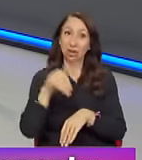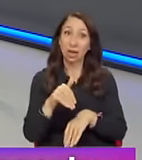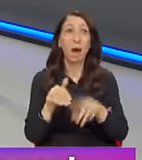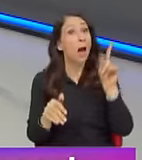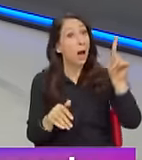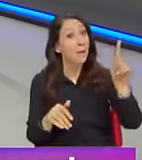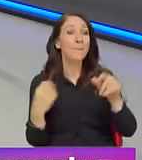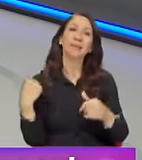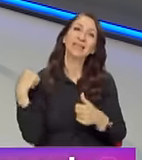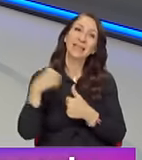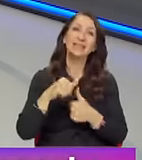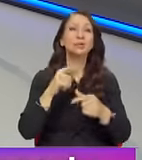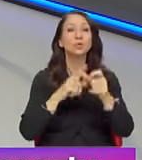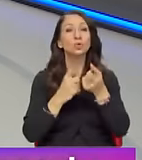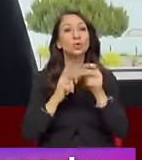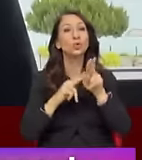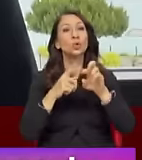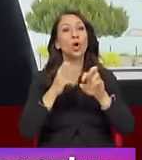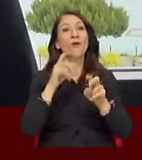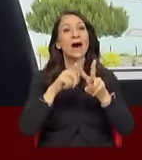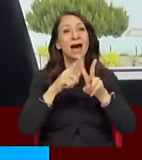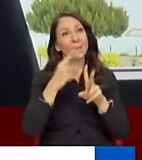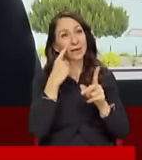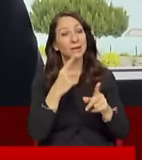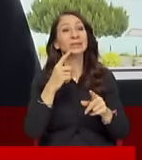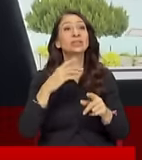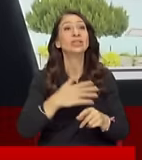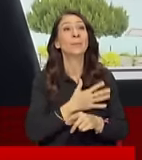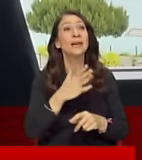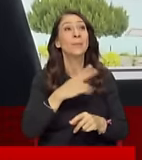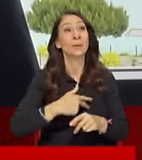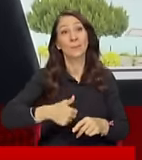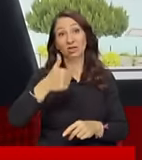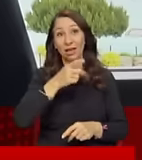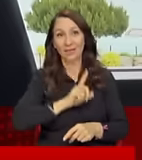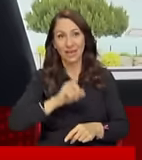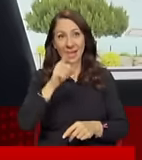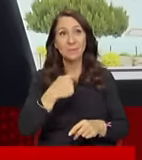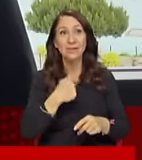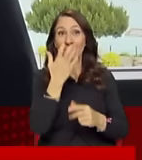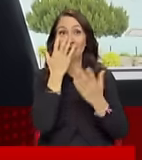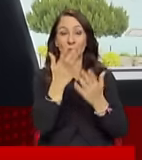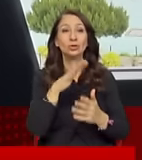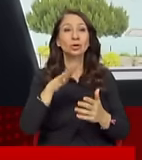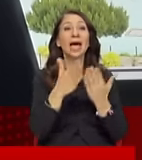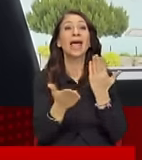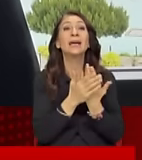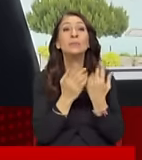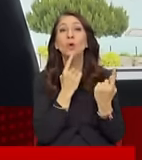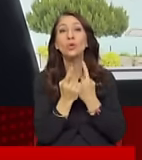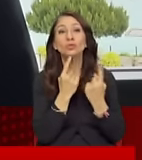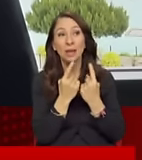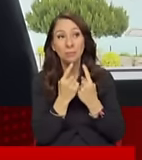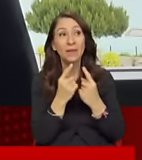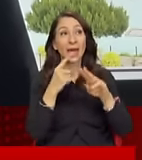Ama biz yeniden bir Çukurova'ya dönelim. Emrah Kozay Cumhuriyet Halk Partisi'nin belediye başkanı adayı bizleri bekliyor. Sosyal yardımları konuşalım bir